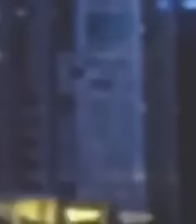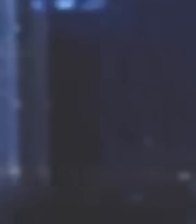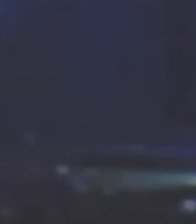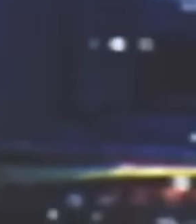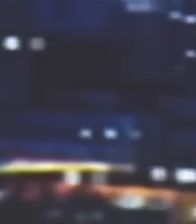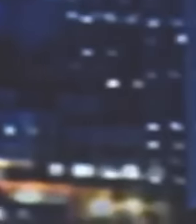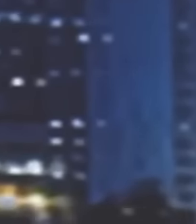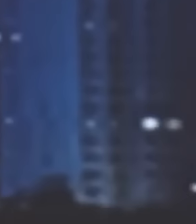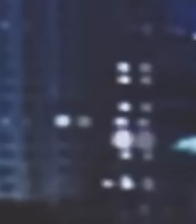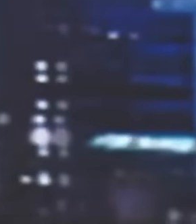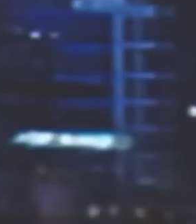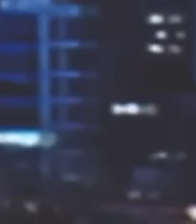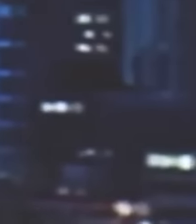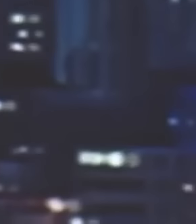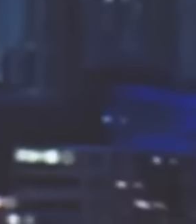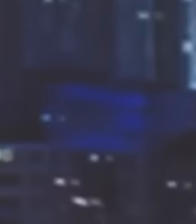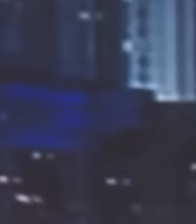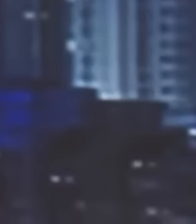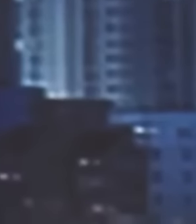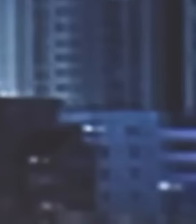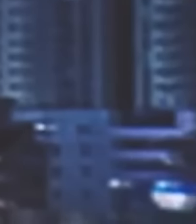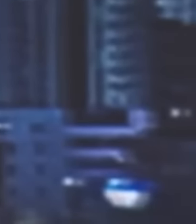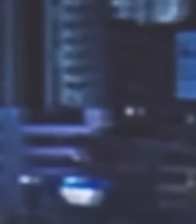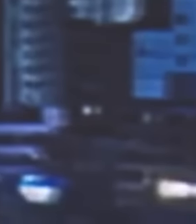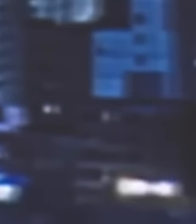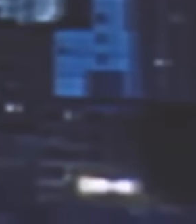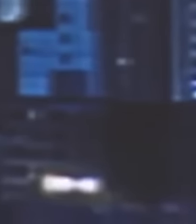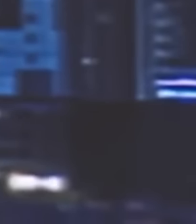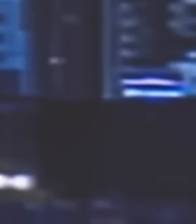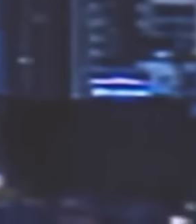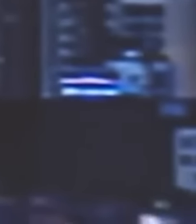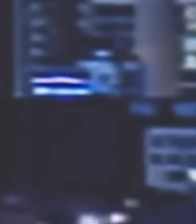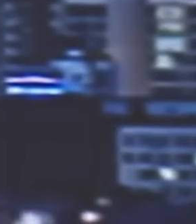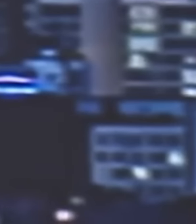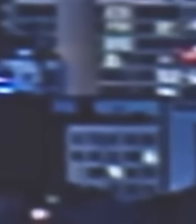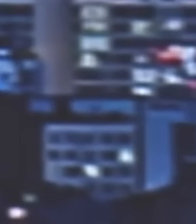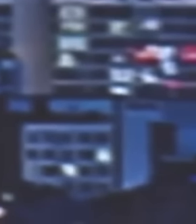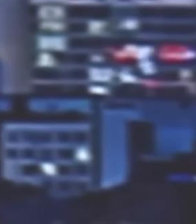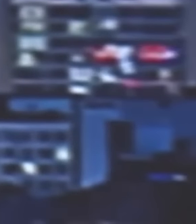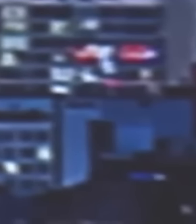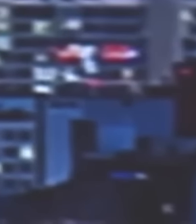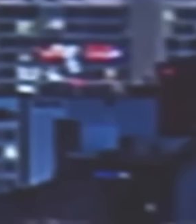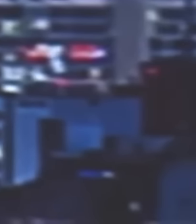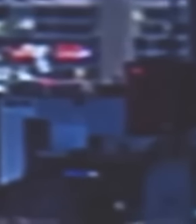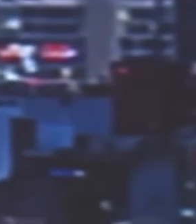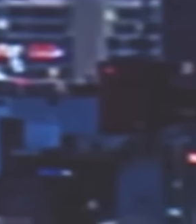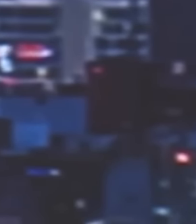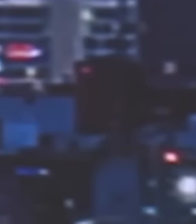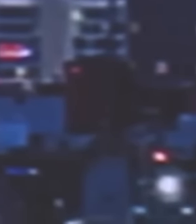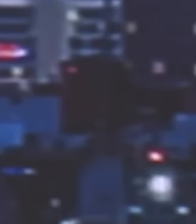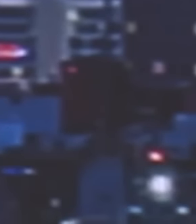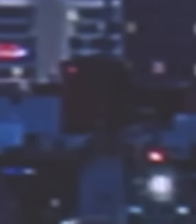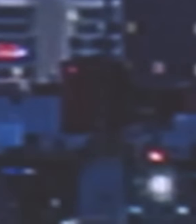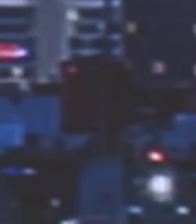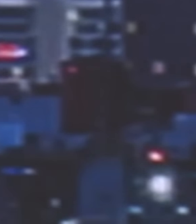JTBC 뉴스를 시청해 주셔서 고맙습니다. 저희는 저녁 6시 50분 뉴스룸에서 뵙겠습니다.